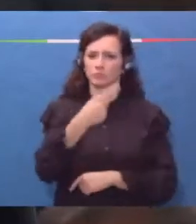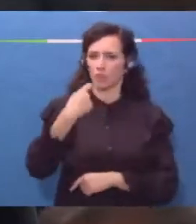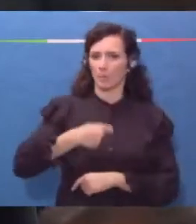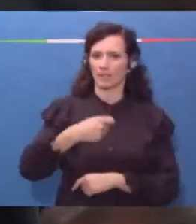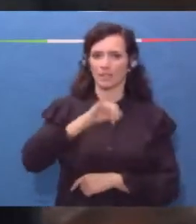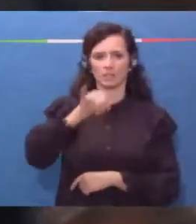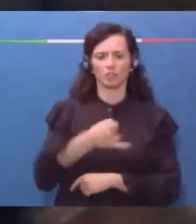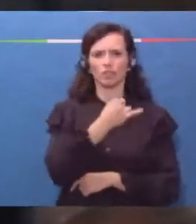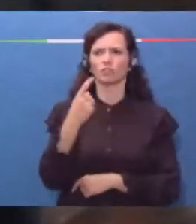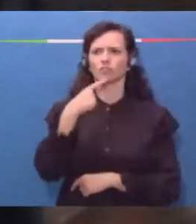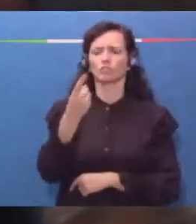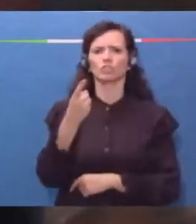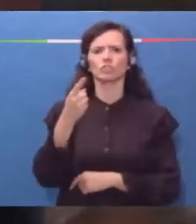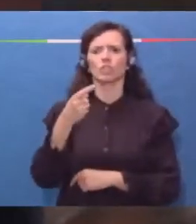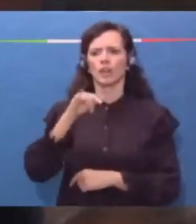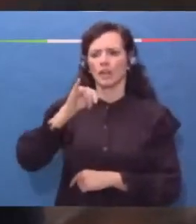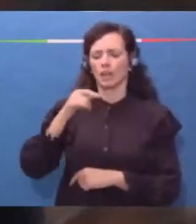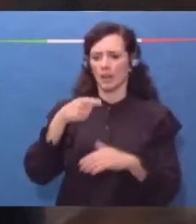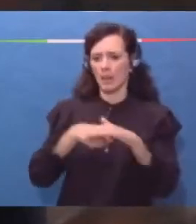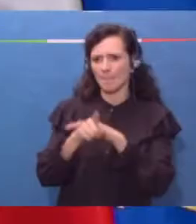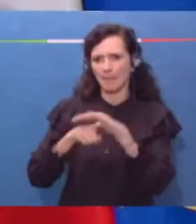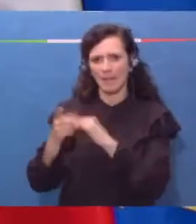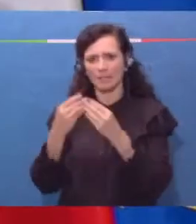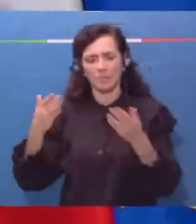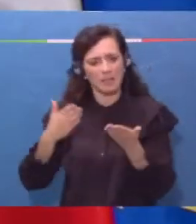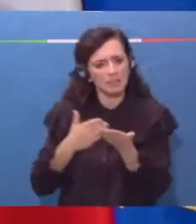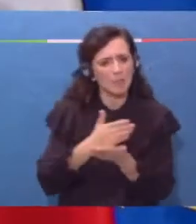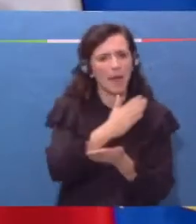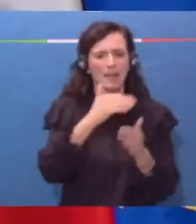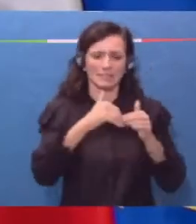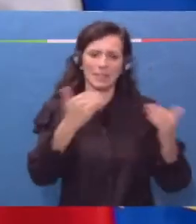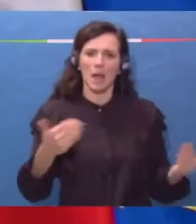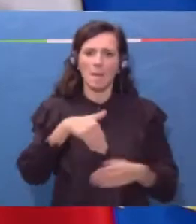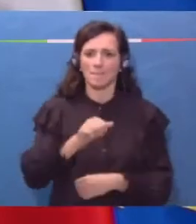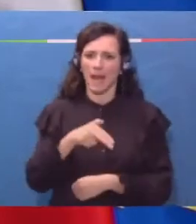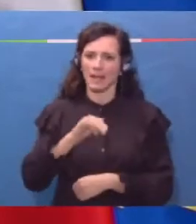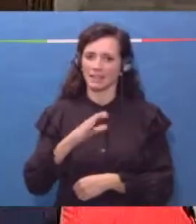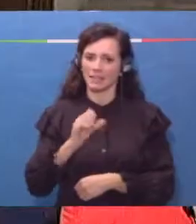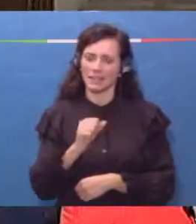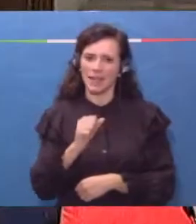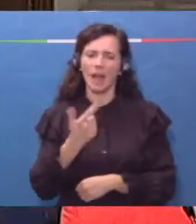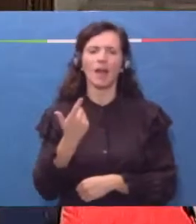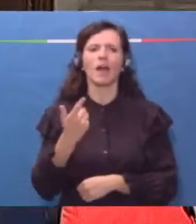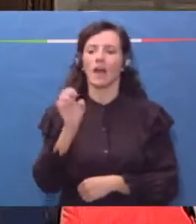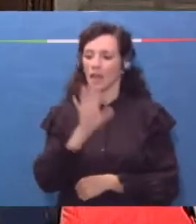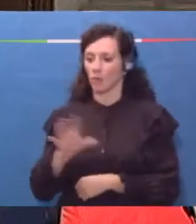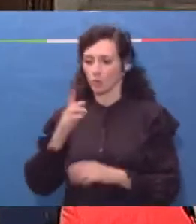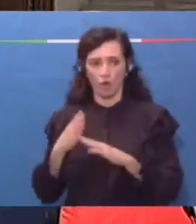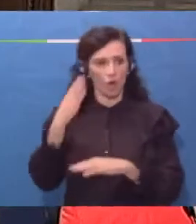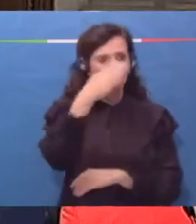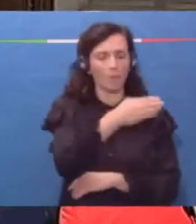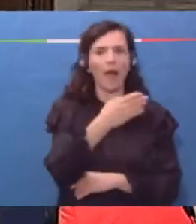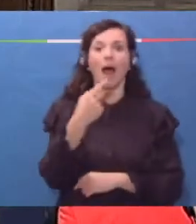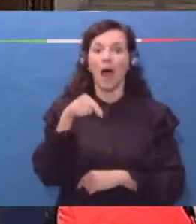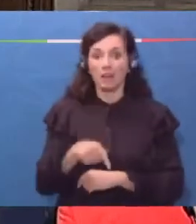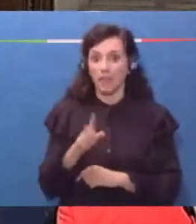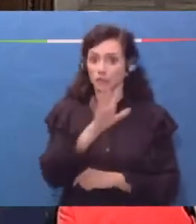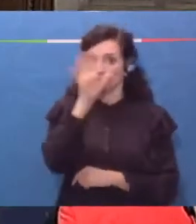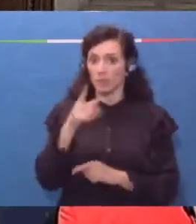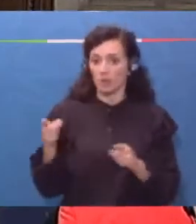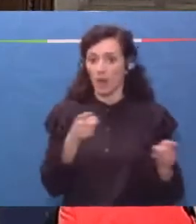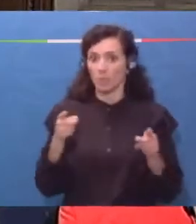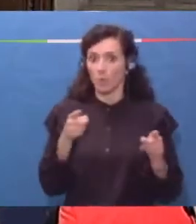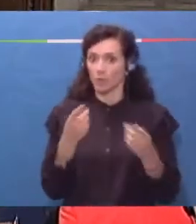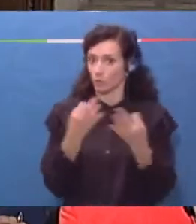che attraversano la Manica dopo le parole, le riunioni annullate qua e là? Non è giunto l'ora di agire contro la